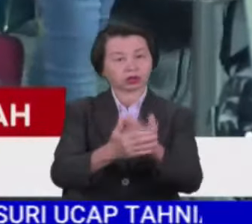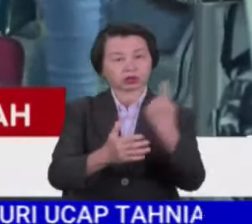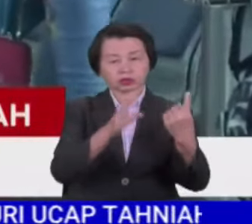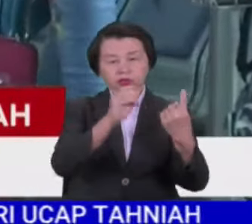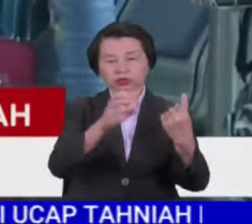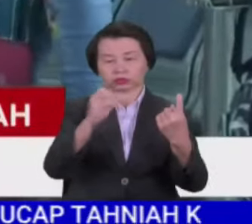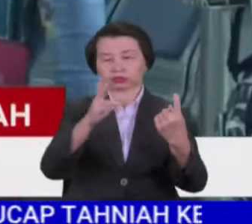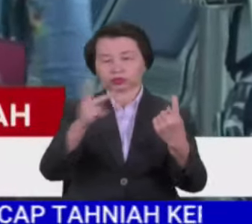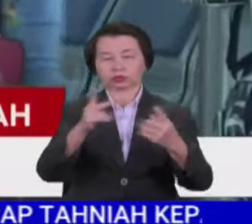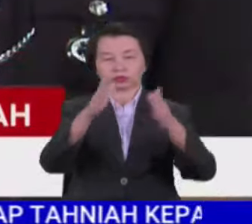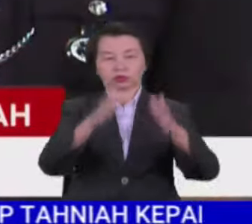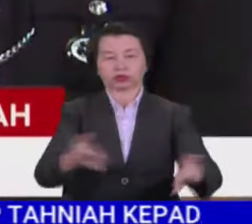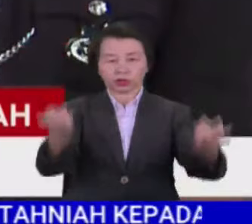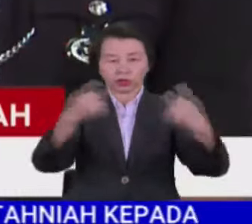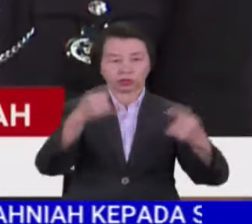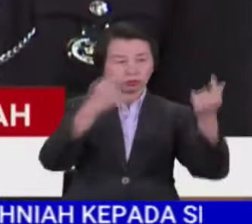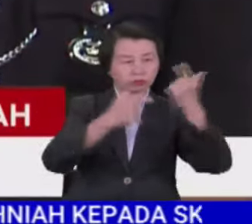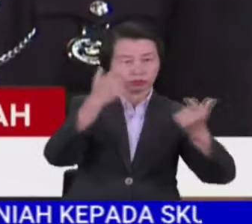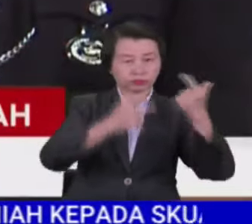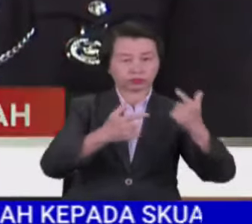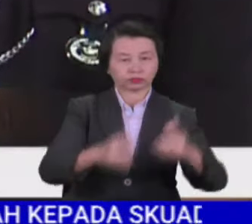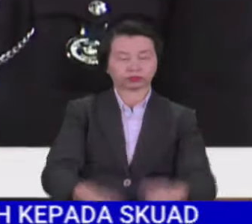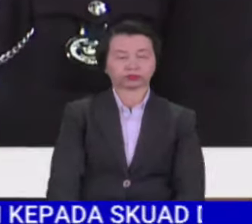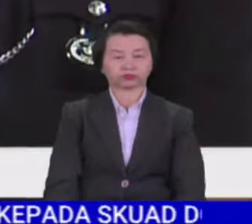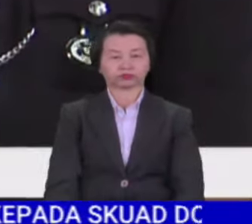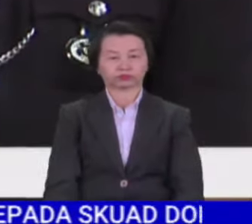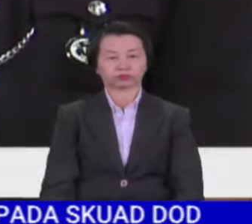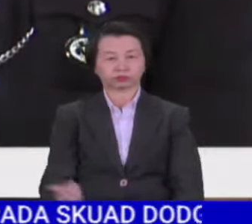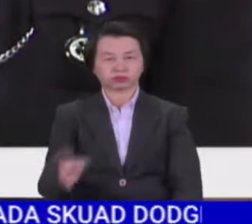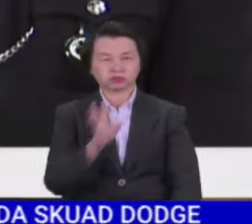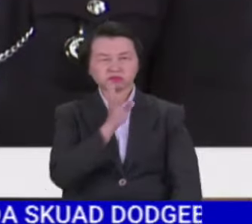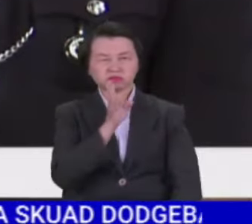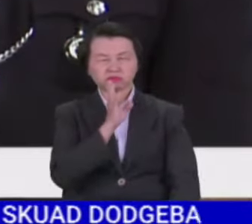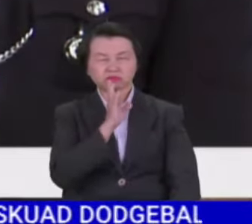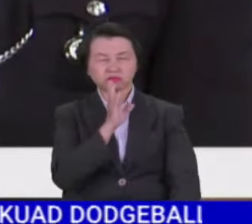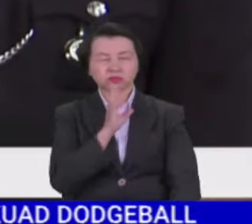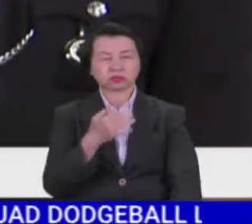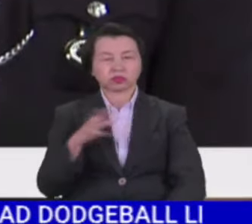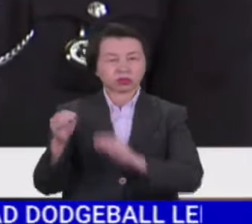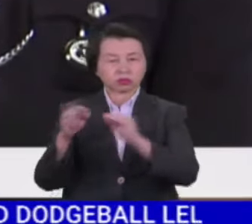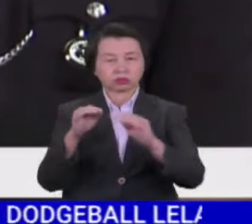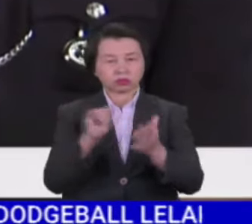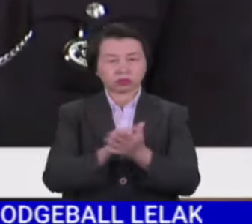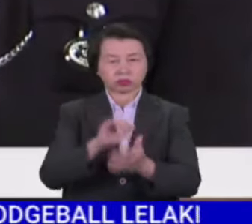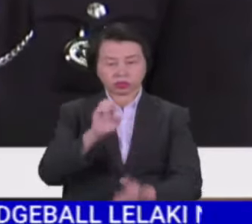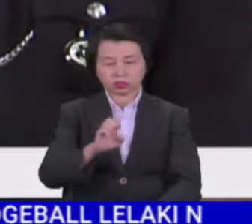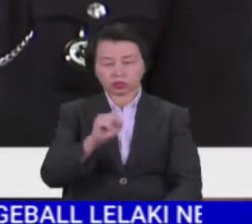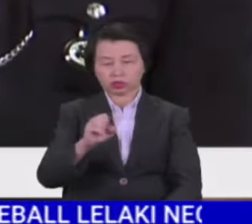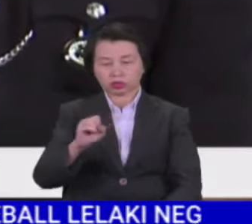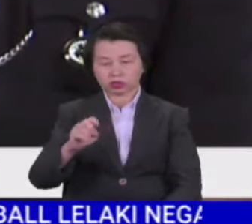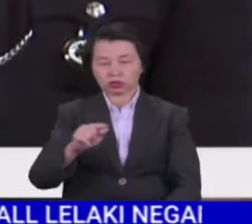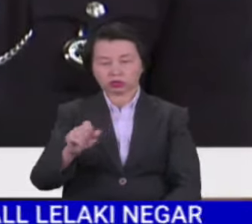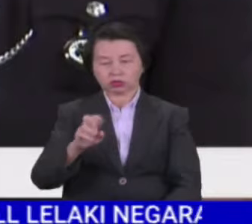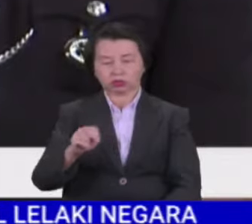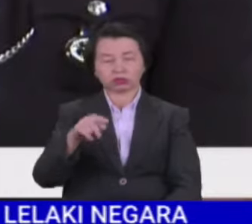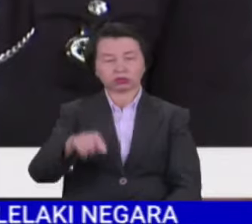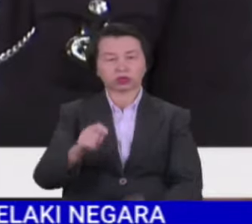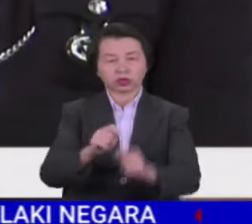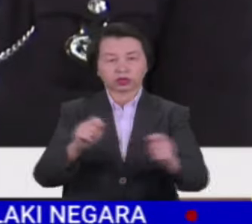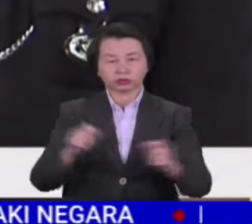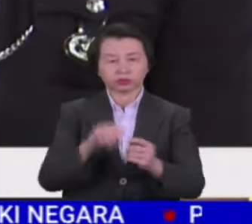100000 orang will ataupun dia mengatakan bahwa tempat di kawasan pantai Joni masih lagi kawasan-kawasan yang